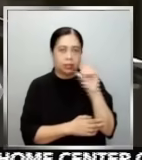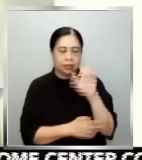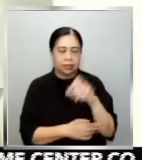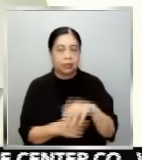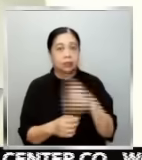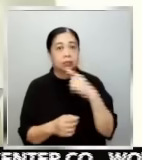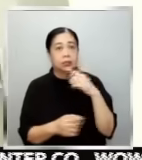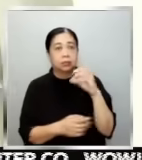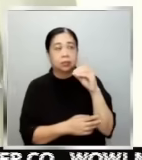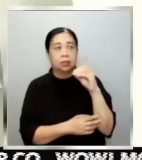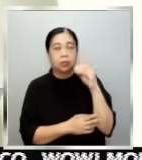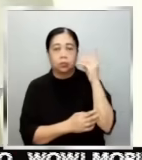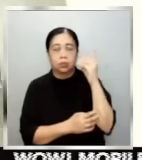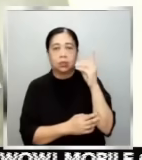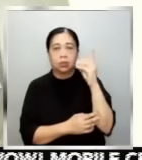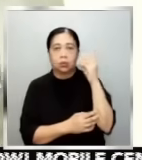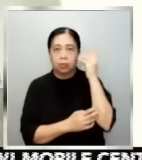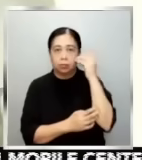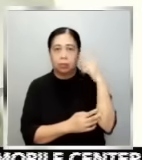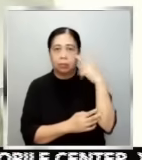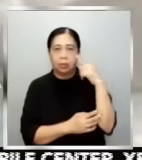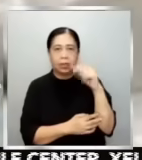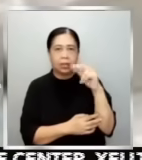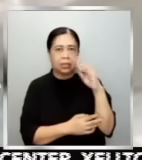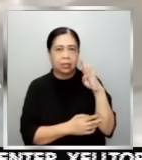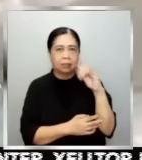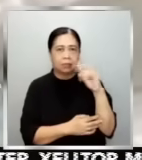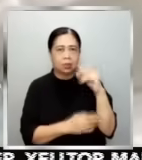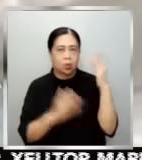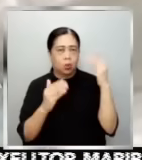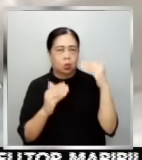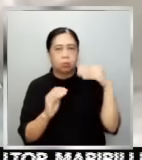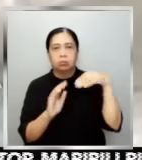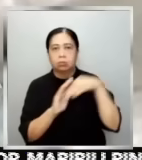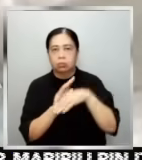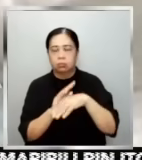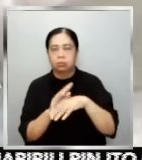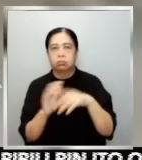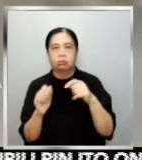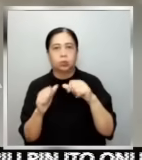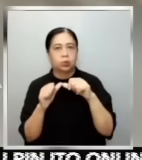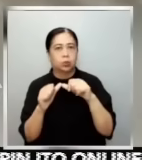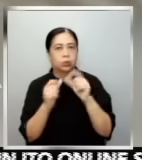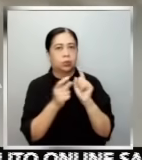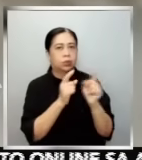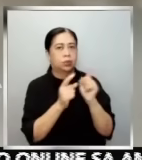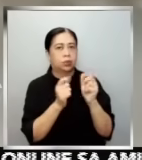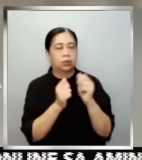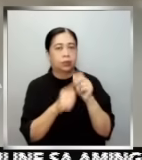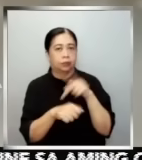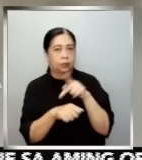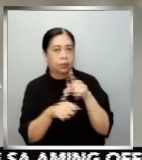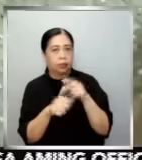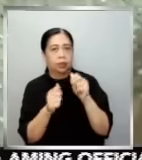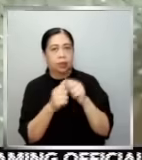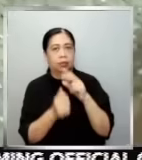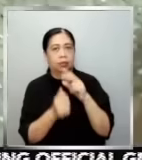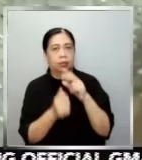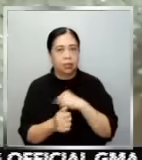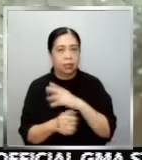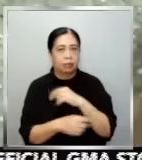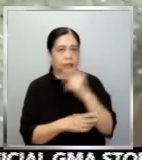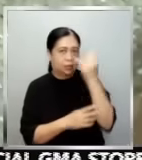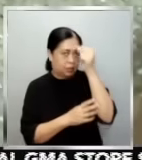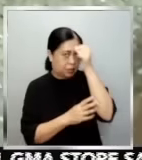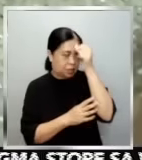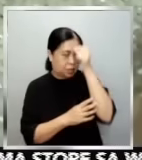Panganiban inaasahang bababa ang presyo ng bigas sa bansa sa patuloy na pakikipag-usap ng Pilipinas sa Vietnam at India pero